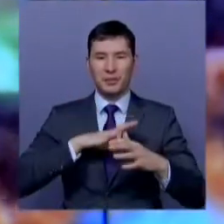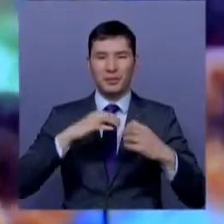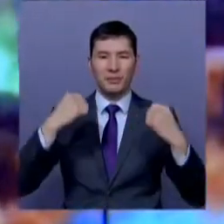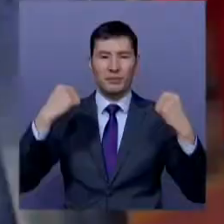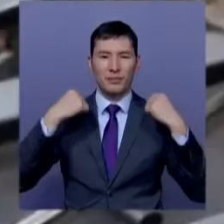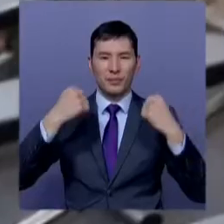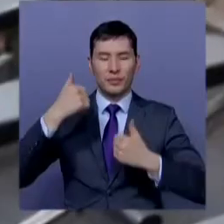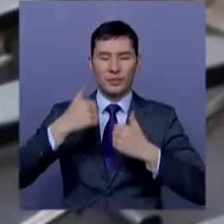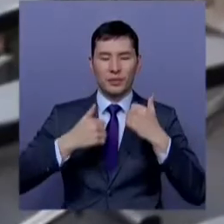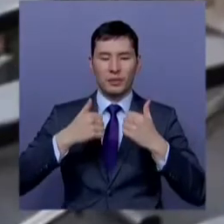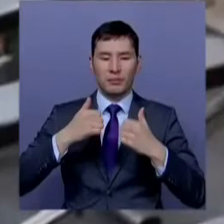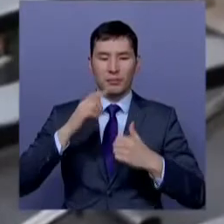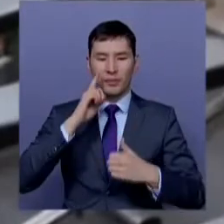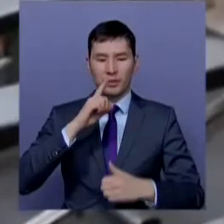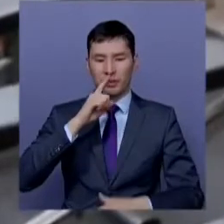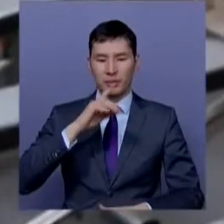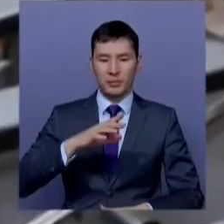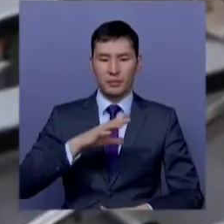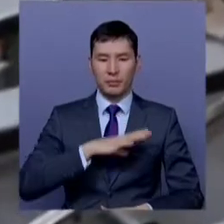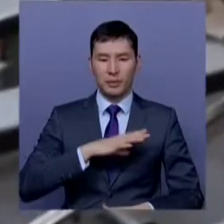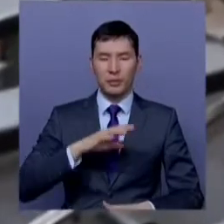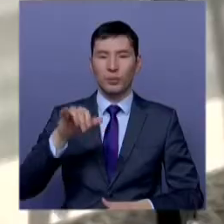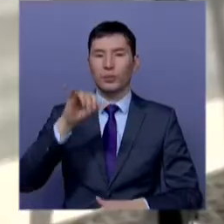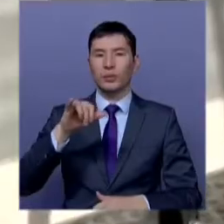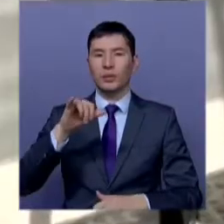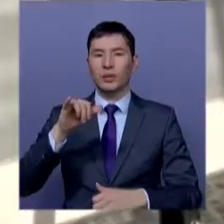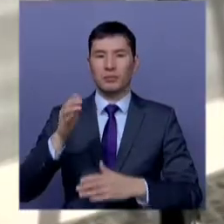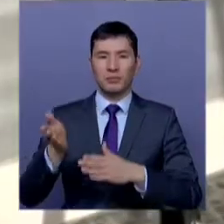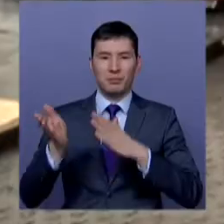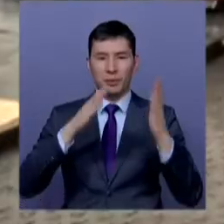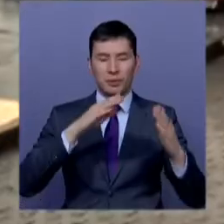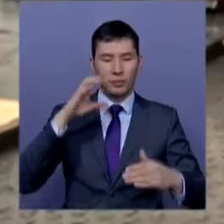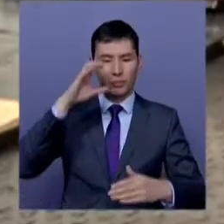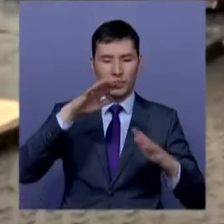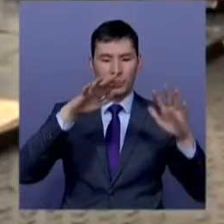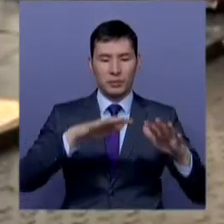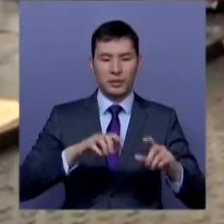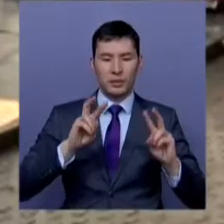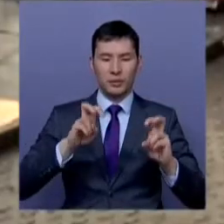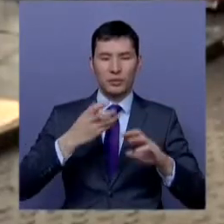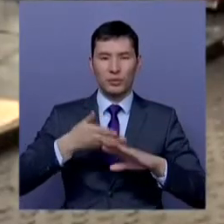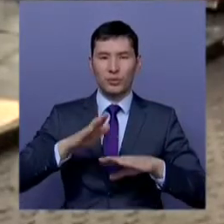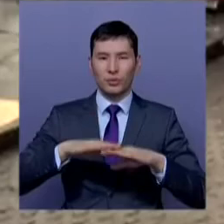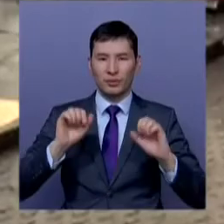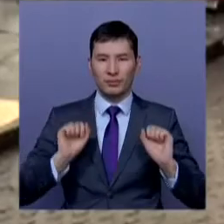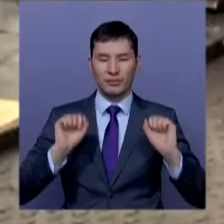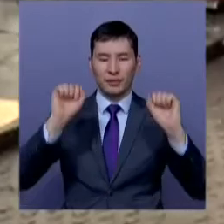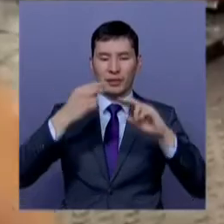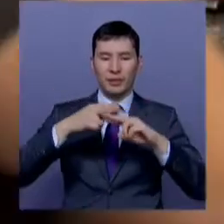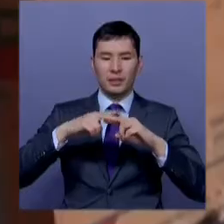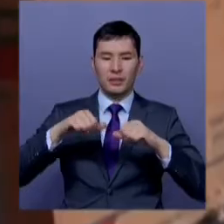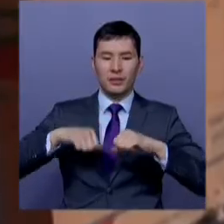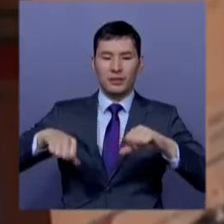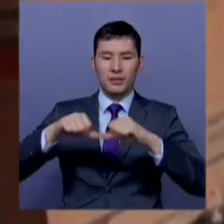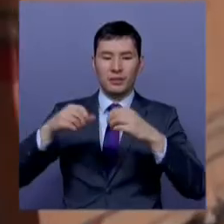бәсекені ұйымдастырушылар жарысты Өзбекстанға ауыстыру туралы шешім қабылдады. Халықаралық ауыр атлетика федерациясының атқарушы комитеті